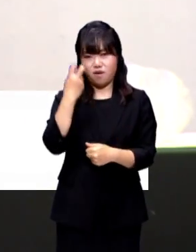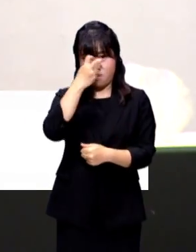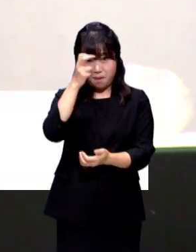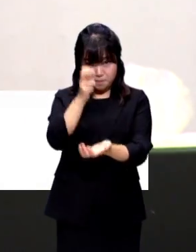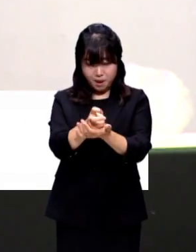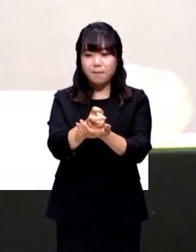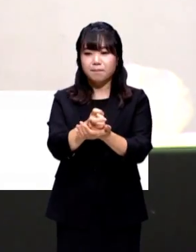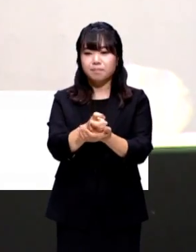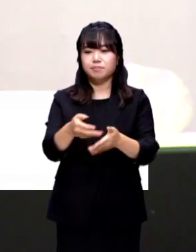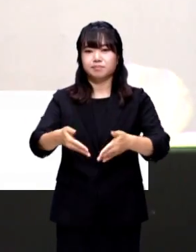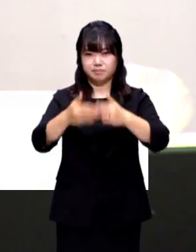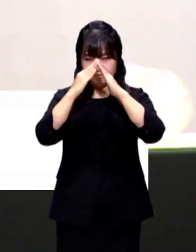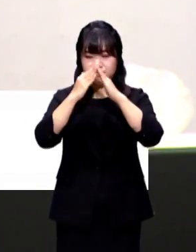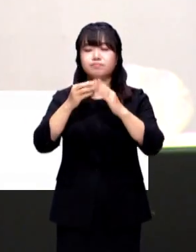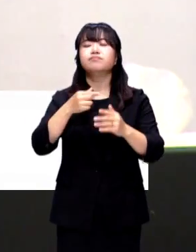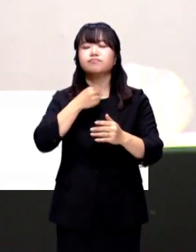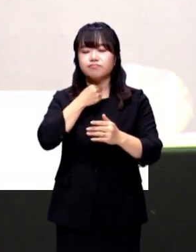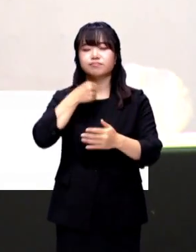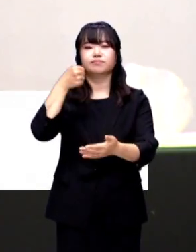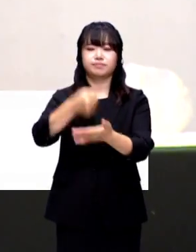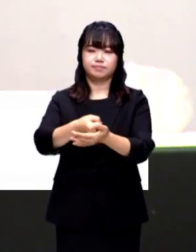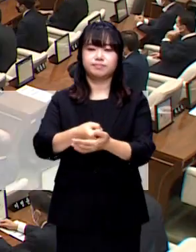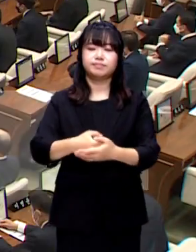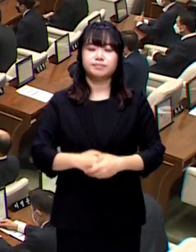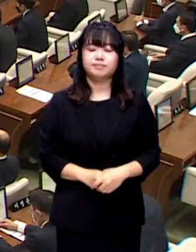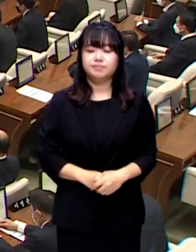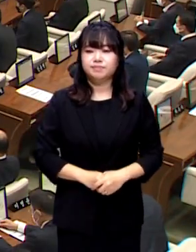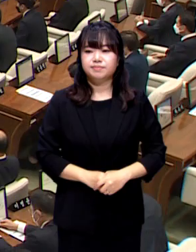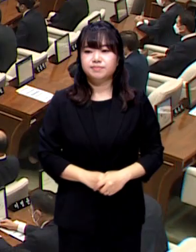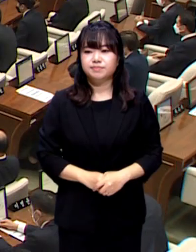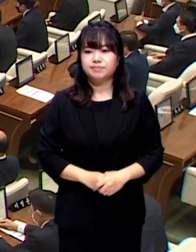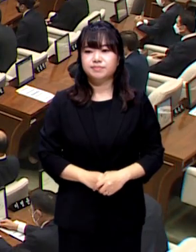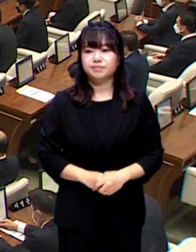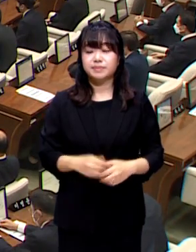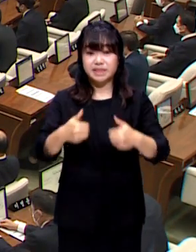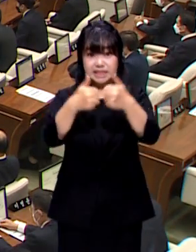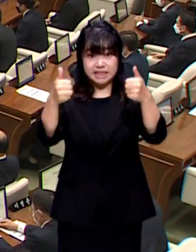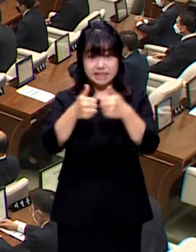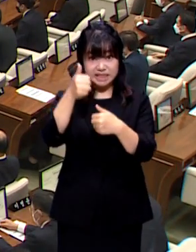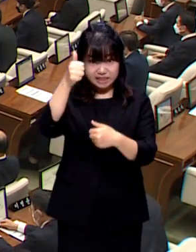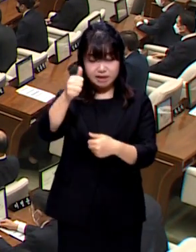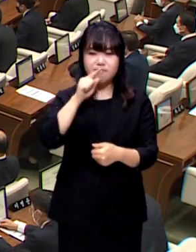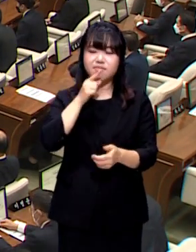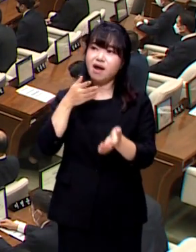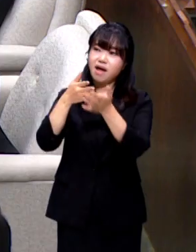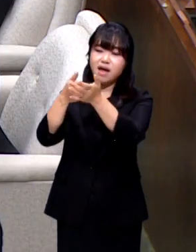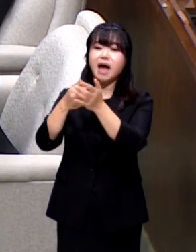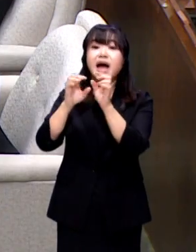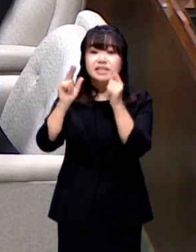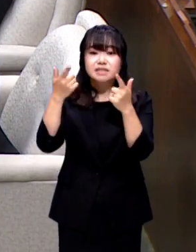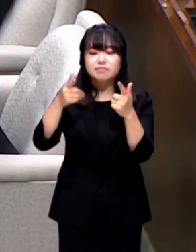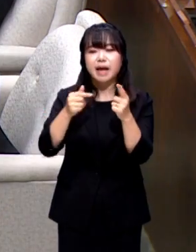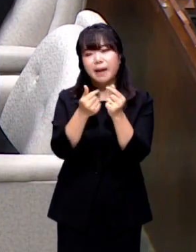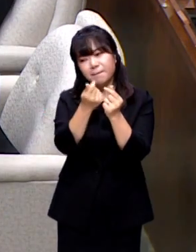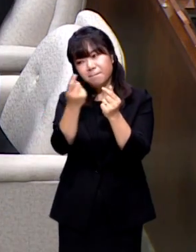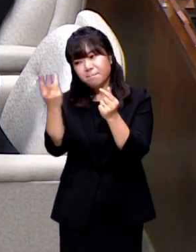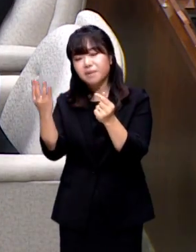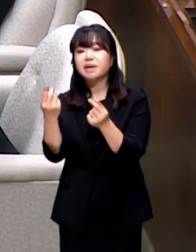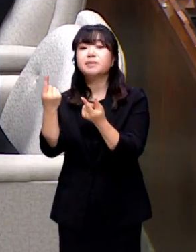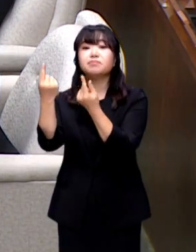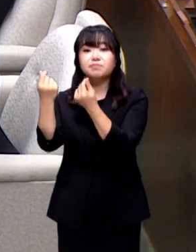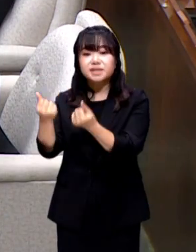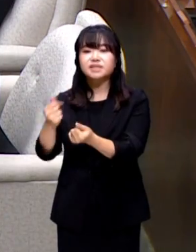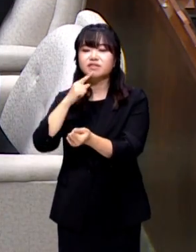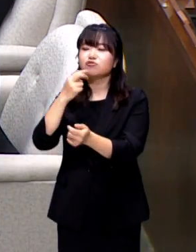조례를 최종적으로 추진하겠습니다. 김 의장이 말한 조례는 아니지만 비슷한 조례안이